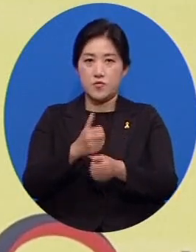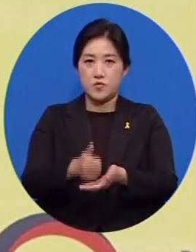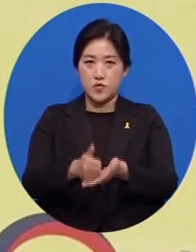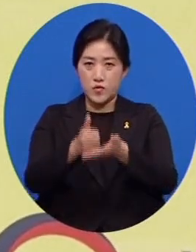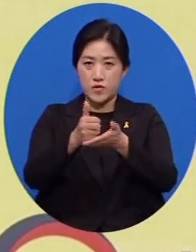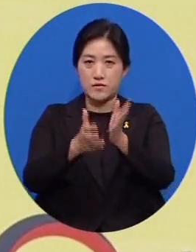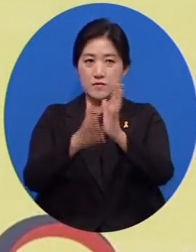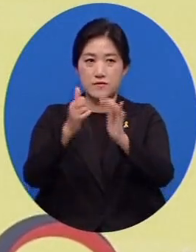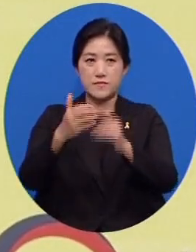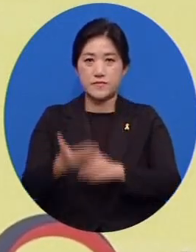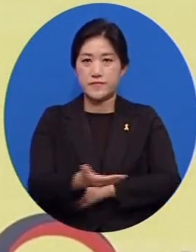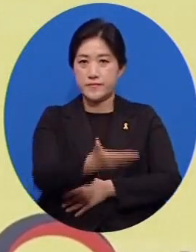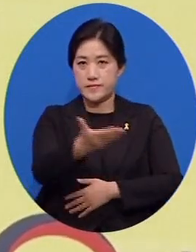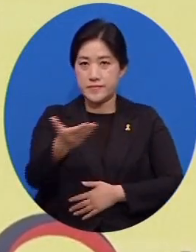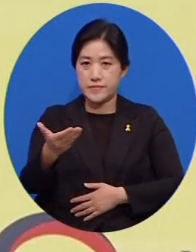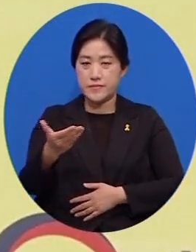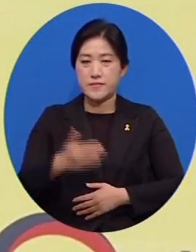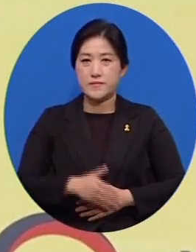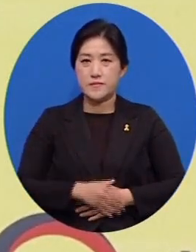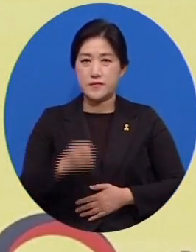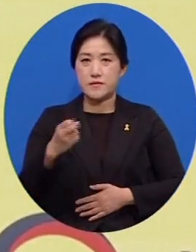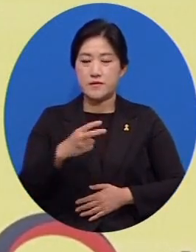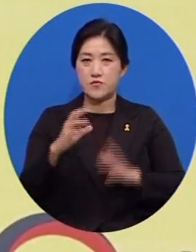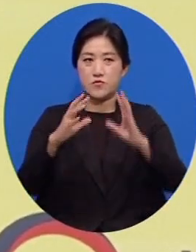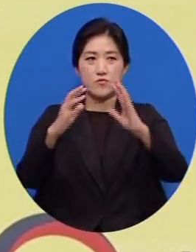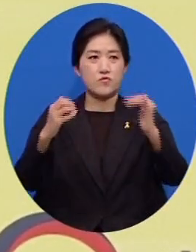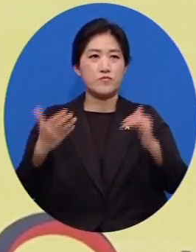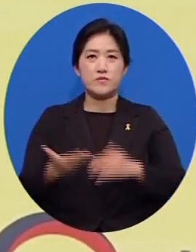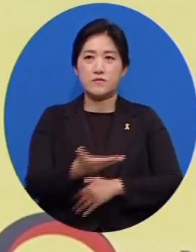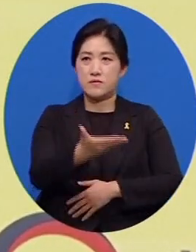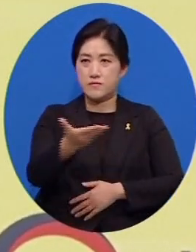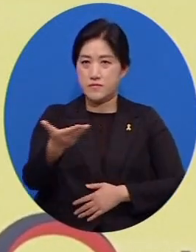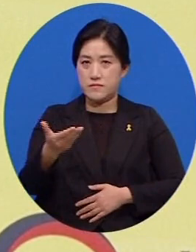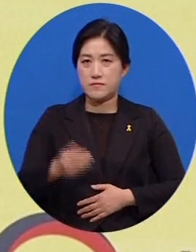존경하는 시민 여러분, 그리고 국민 여러분,